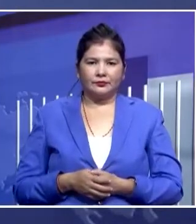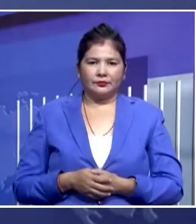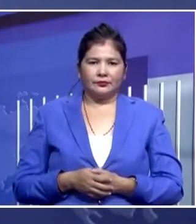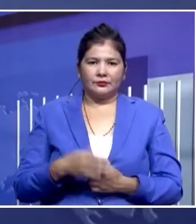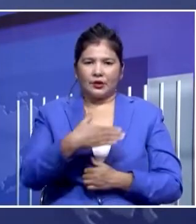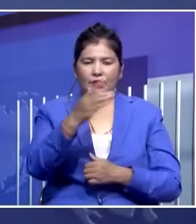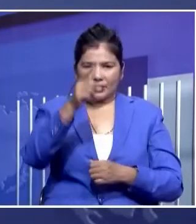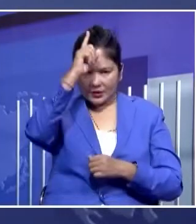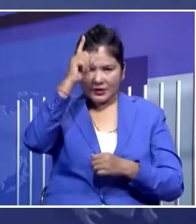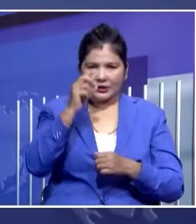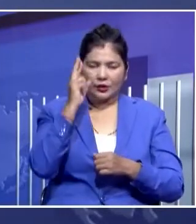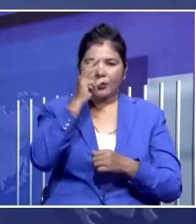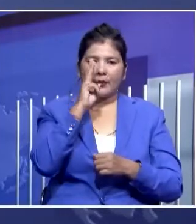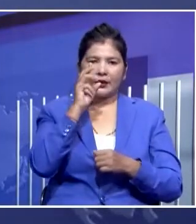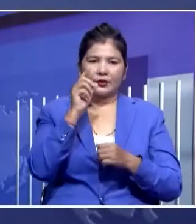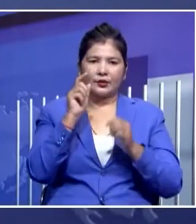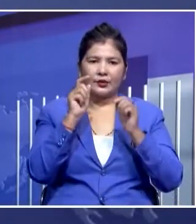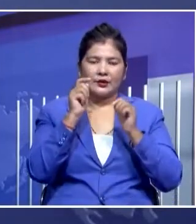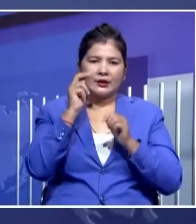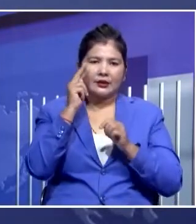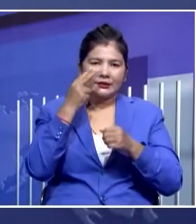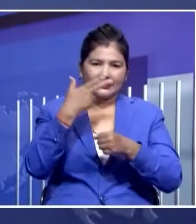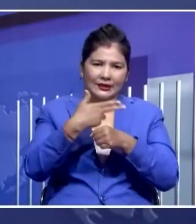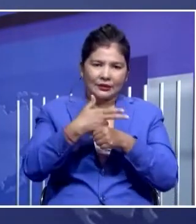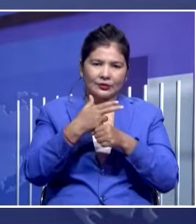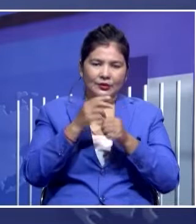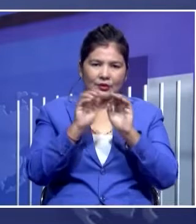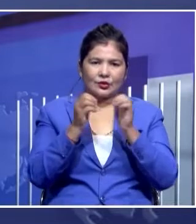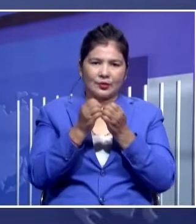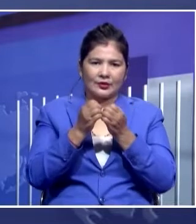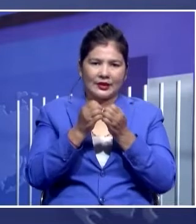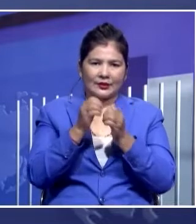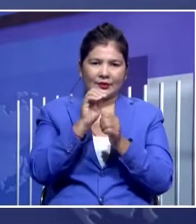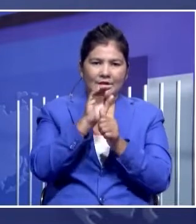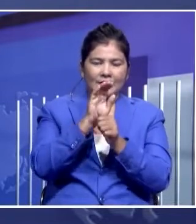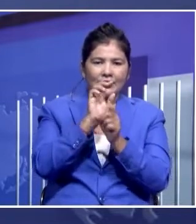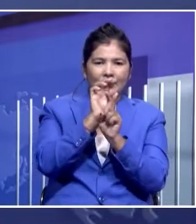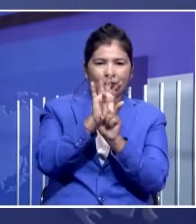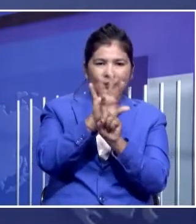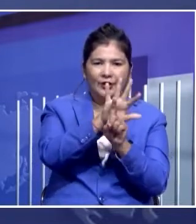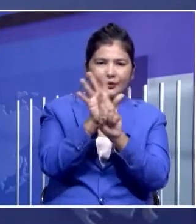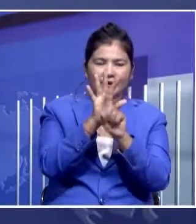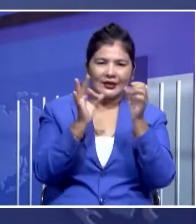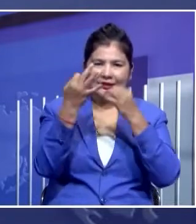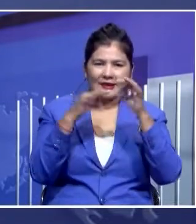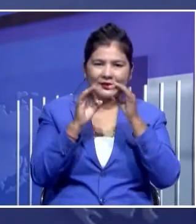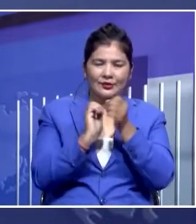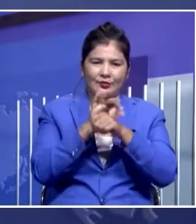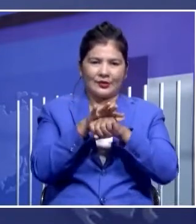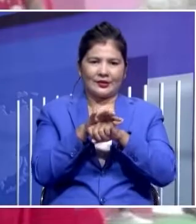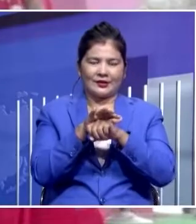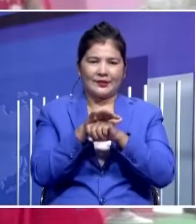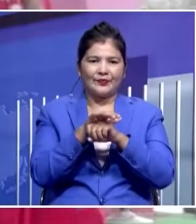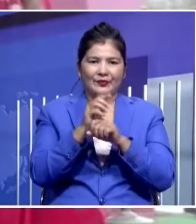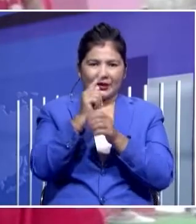लोक संस्कृतिका रूपमा रहेको थारू समुदायको मयूर नाच संरक्षणको पर्खाइमा छ। बढ्दो आधुनिकीकरणसँगै थारू समुदायको